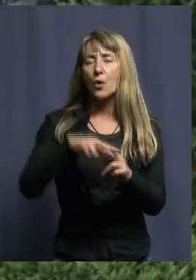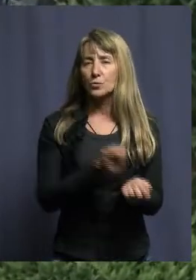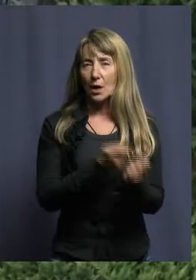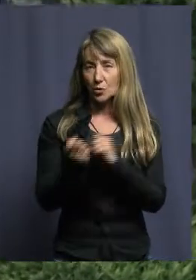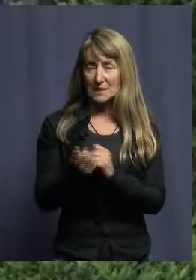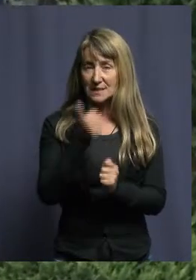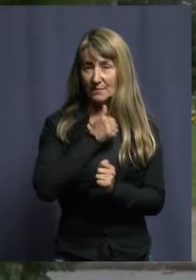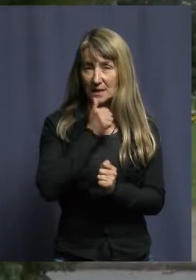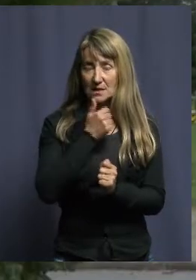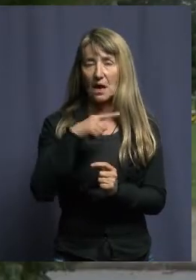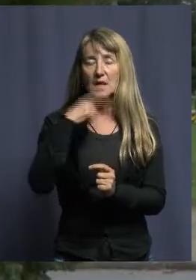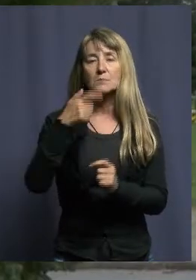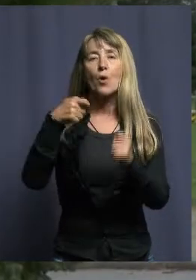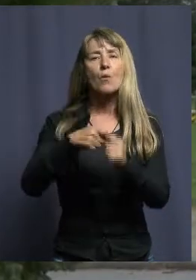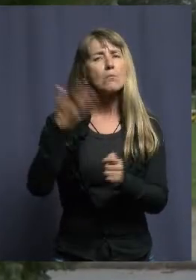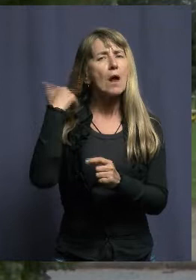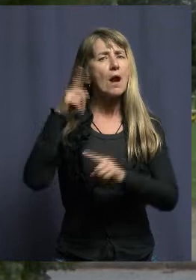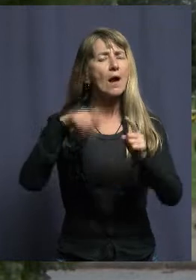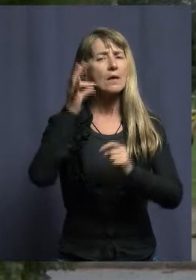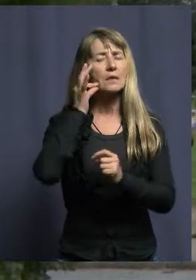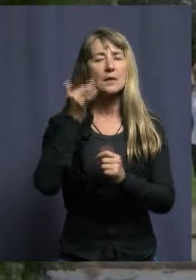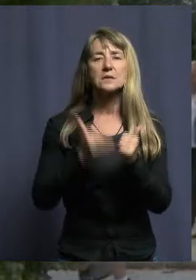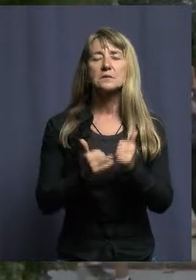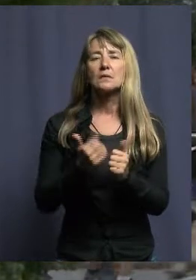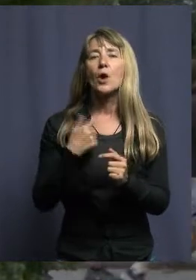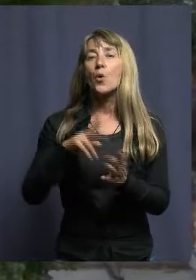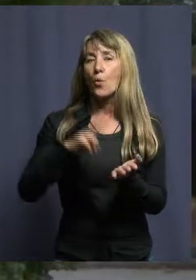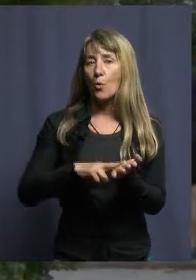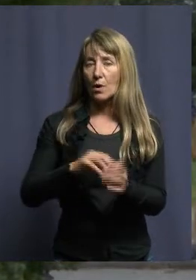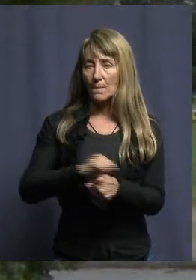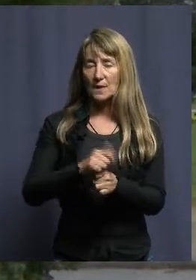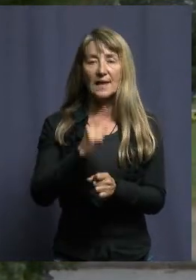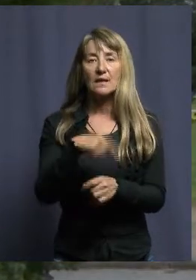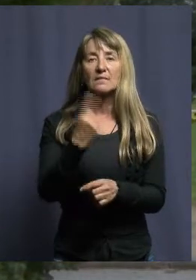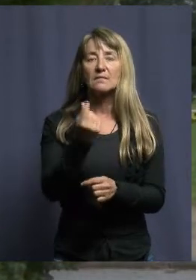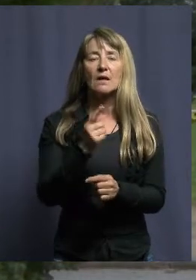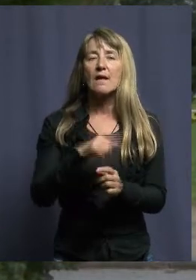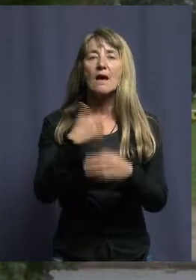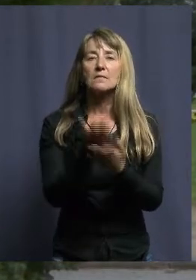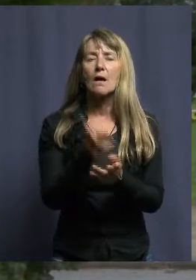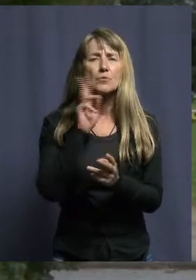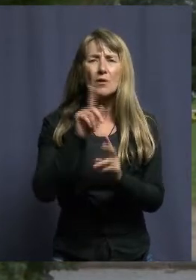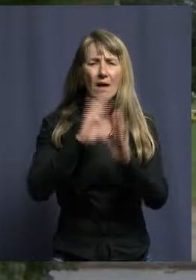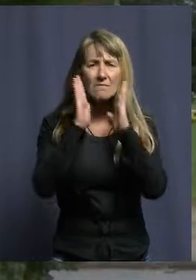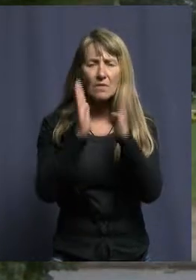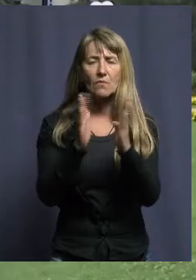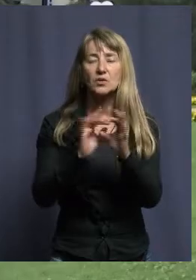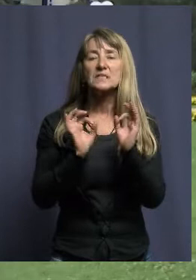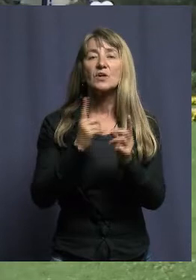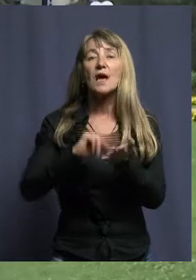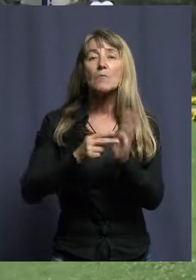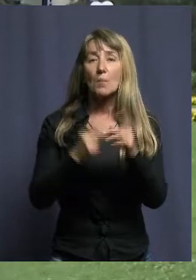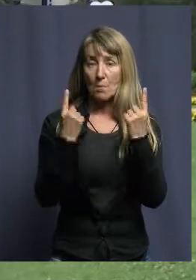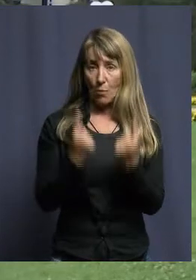za finansiranje, recimo, klubova pre neki dan. Sad je koji juni, dinar nije još dat. Prosto nevjerovatno. Dakle, sigurno neki